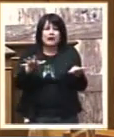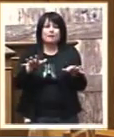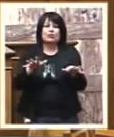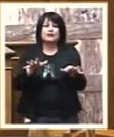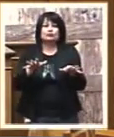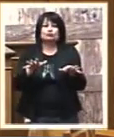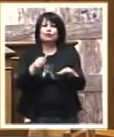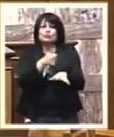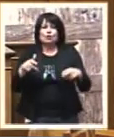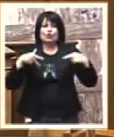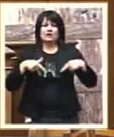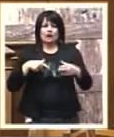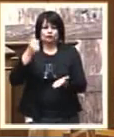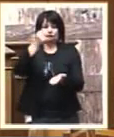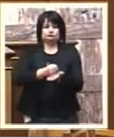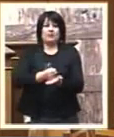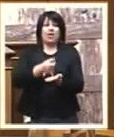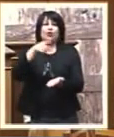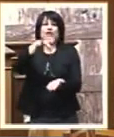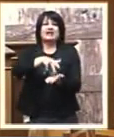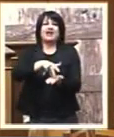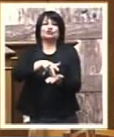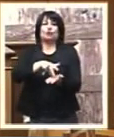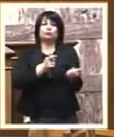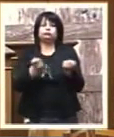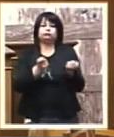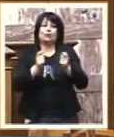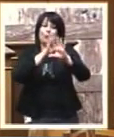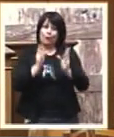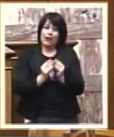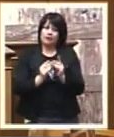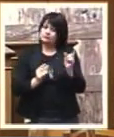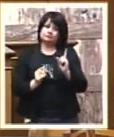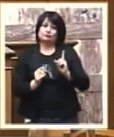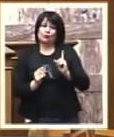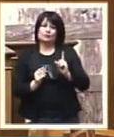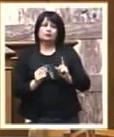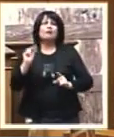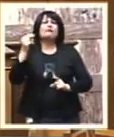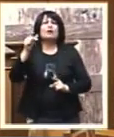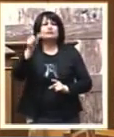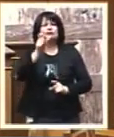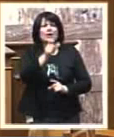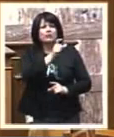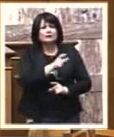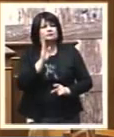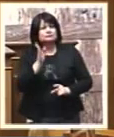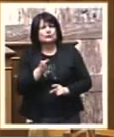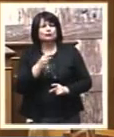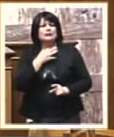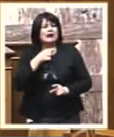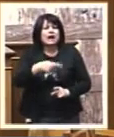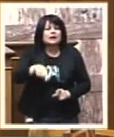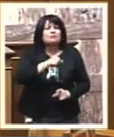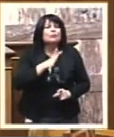κεντρικό κράτος που αυτό λειτουργούσε στο δικό μας σύστημα για να μπορεί να παίζει ο εκάστοτε βουλευτής και πολιτικός με τις ανάγκες